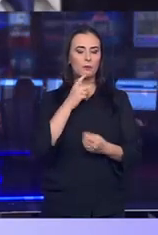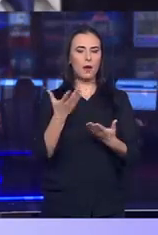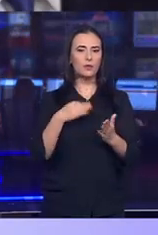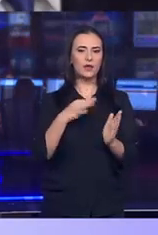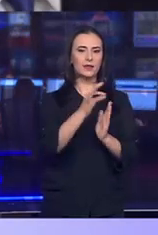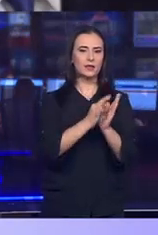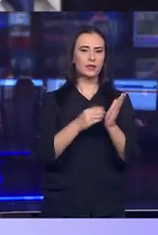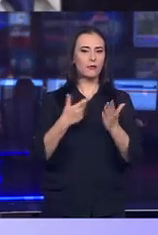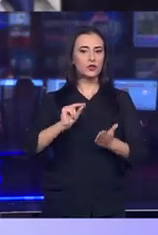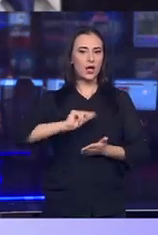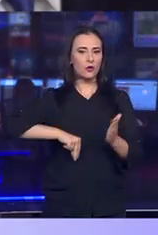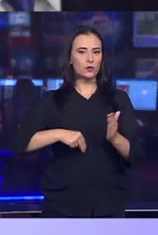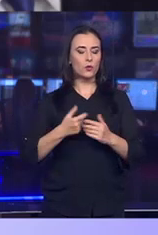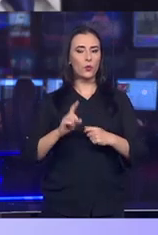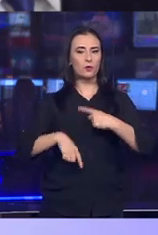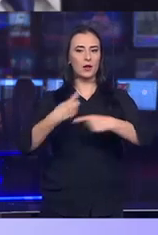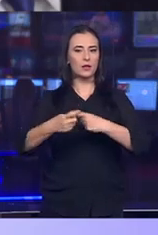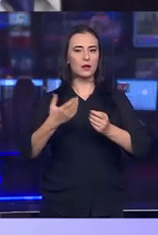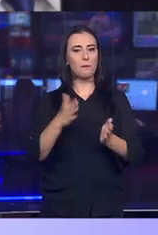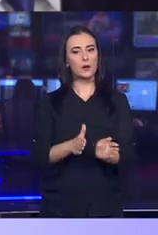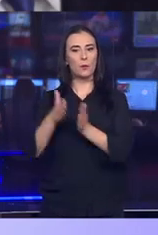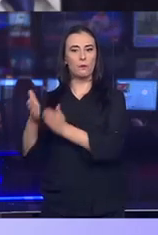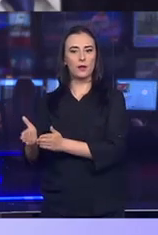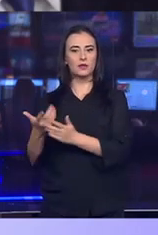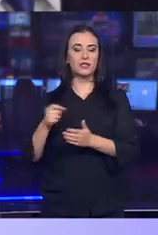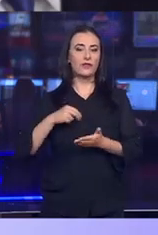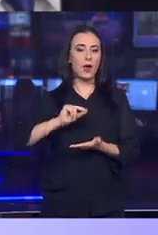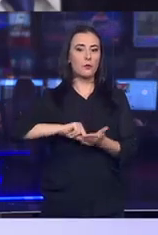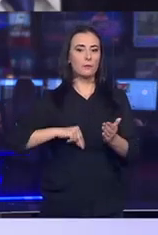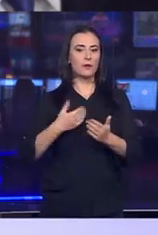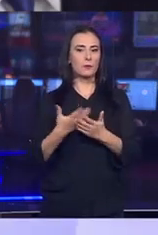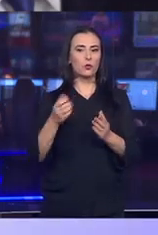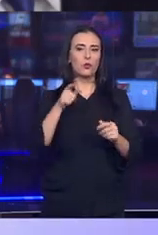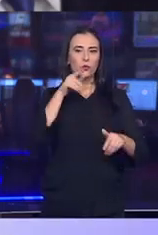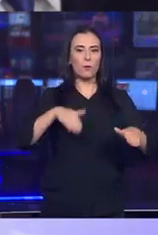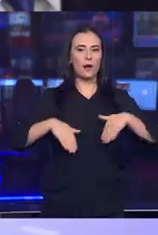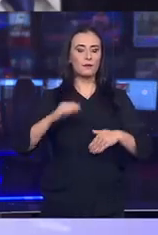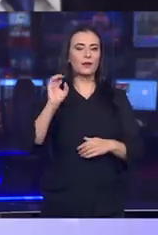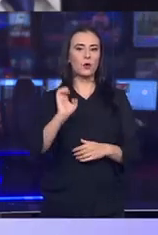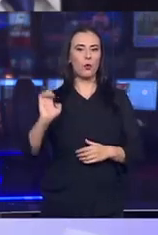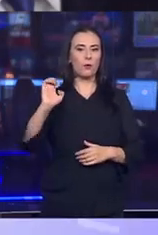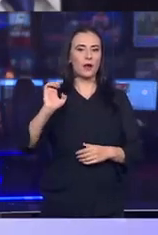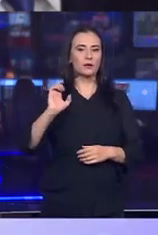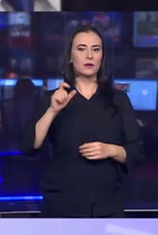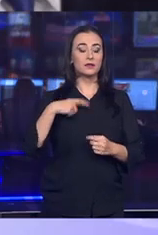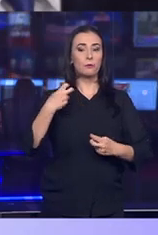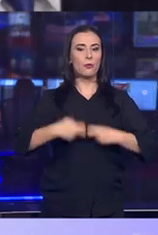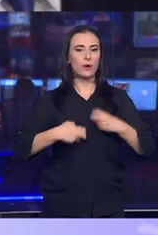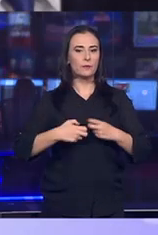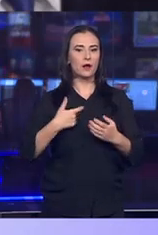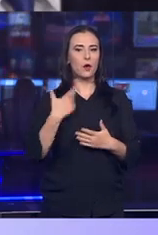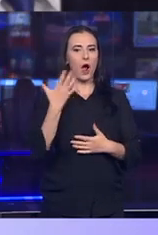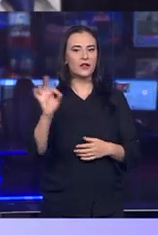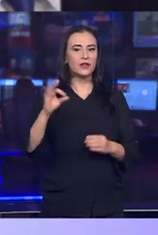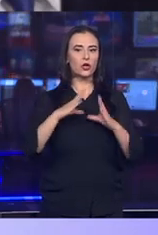detaliile acestui acord, ce urmează de altfel să fie aprobat inclusiv de Parlamentul European, și problema